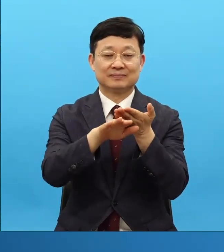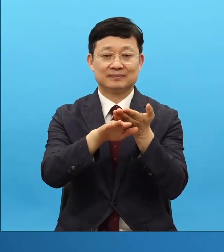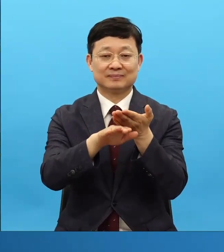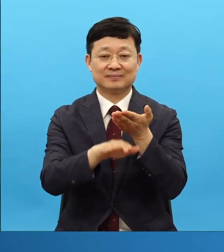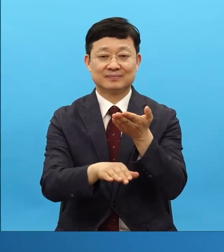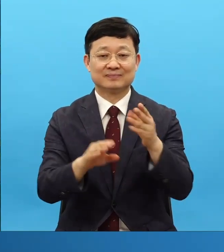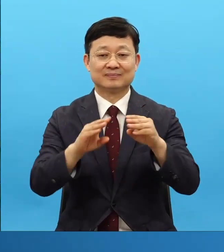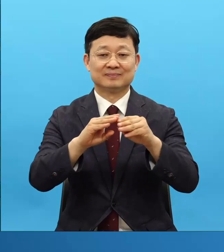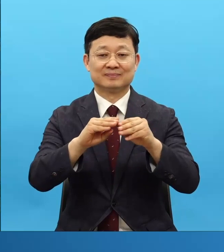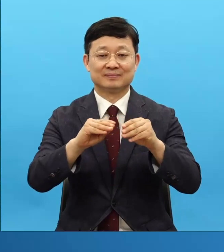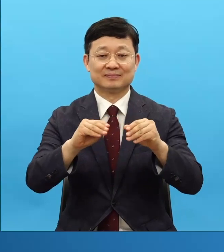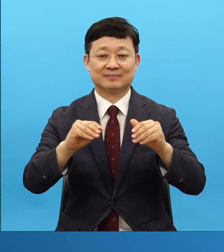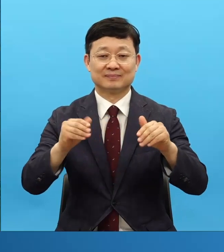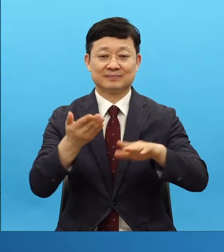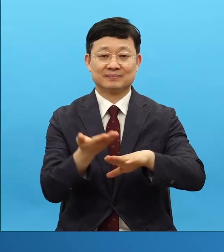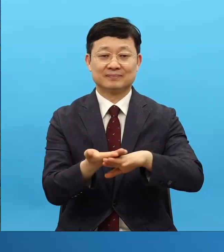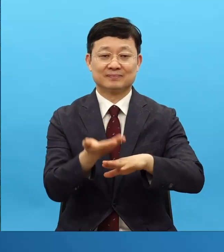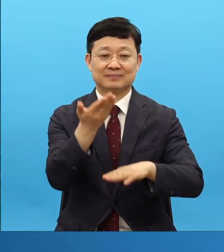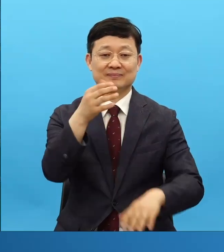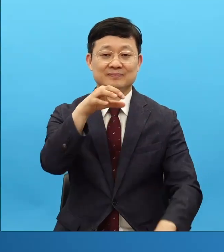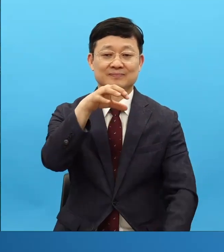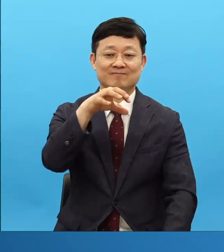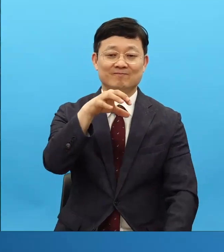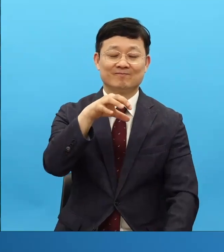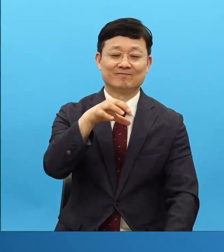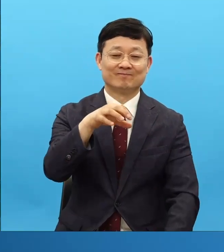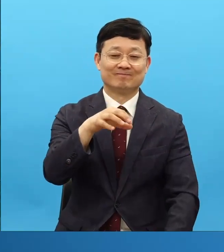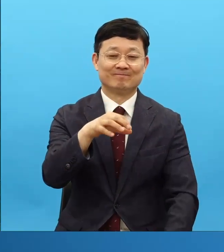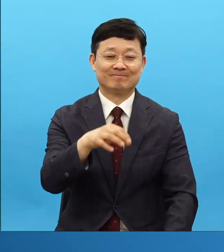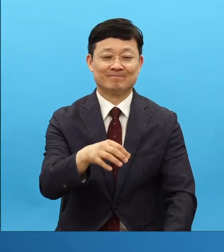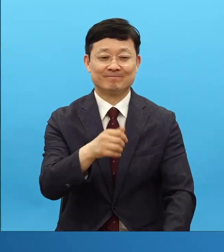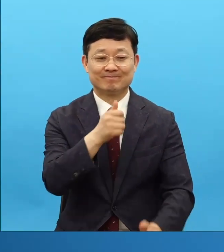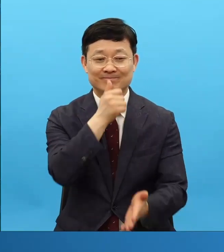낮고 낮은 땅 위에